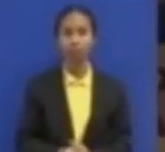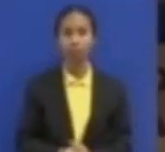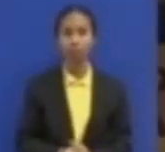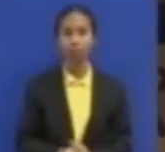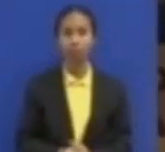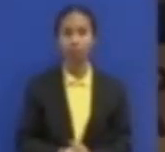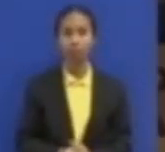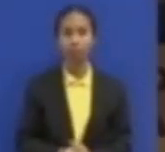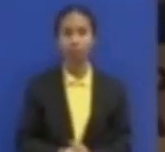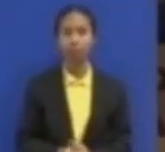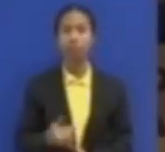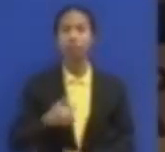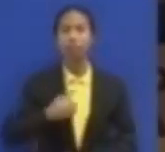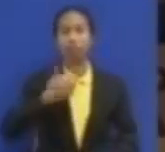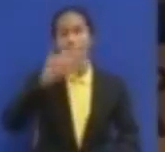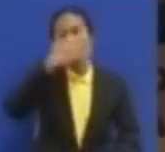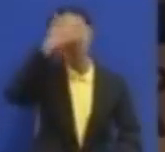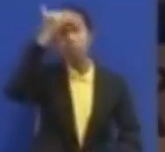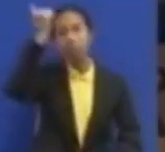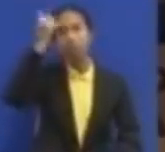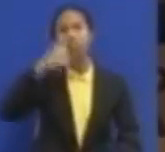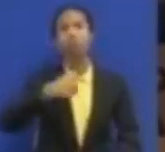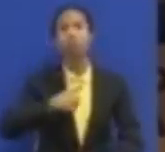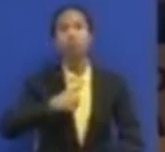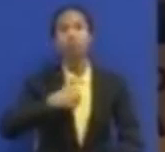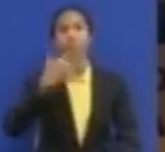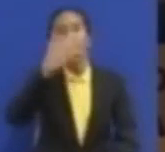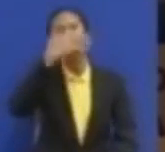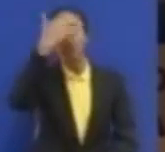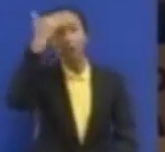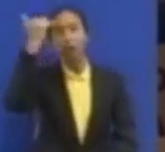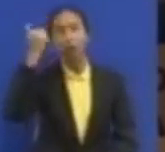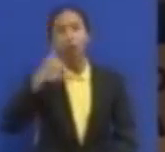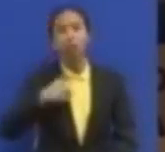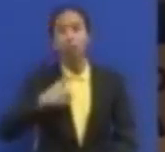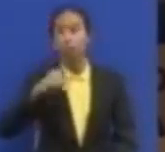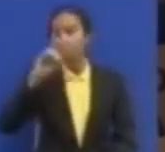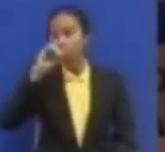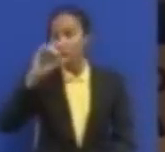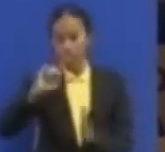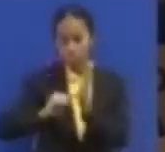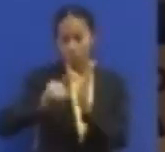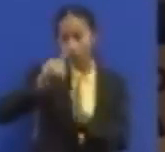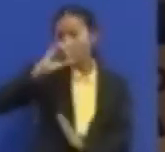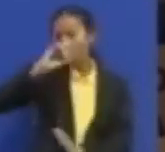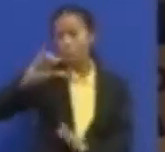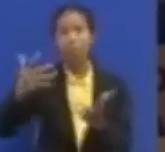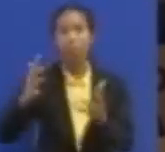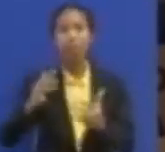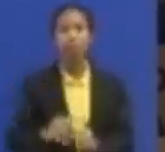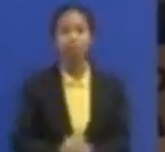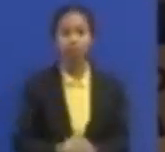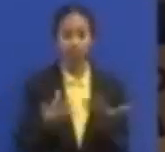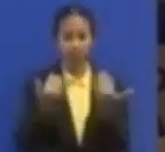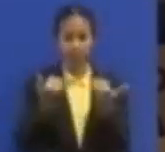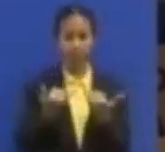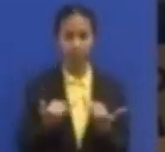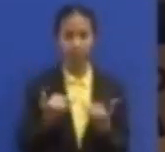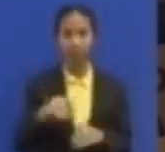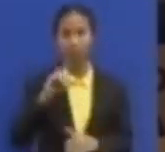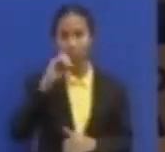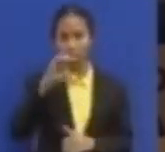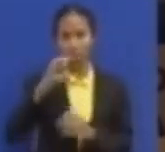น์เราลืมผมก็ลืมไม่ได้พูดแต่ต้นตอนนี้ก็ขอย้